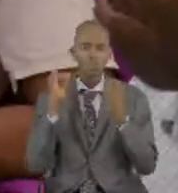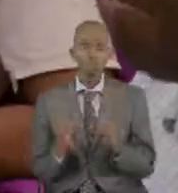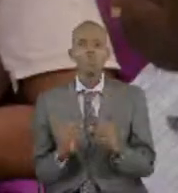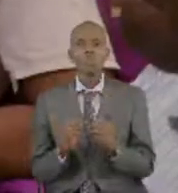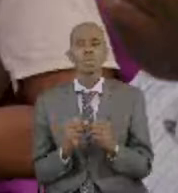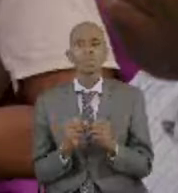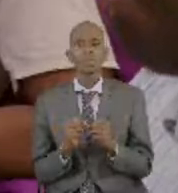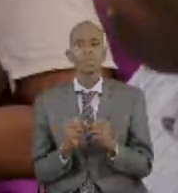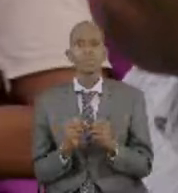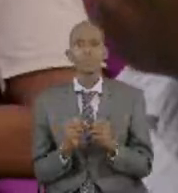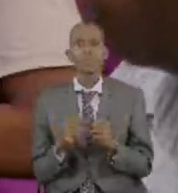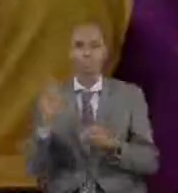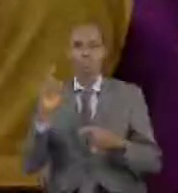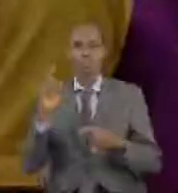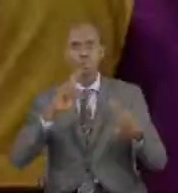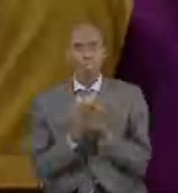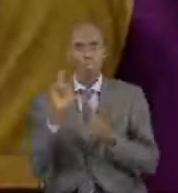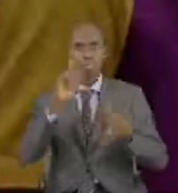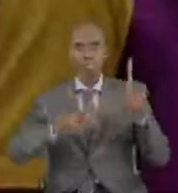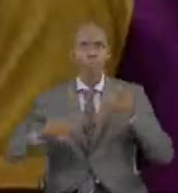De plus en plus. Dis-moi.